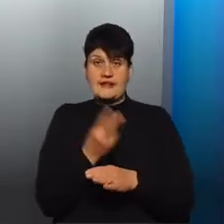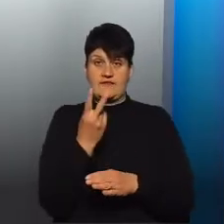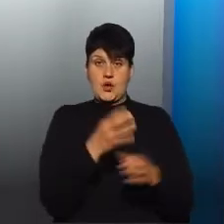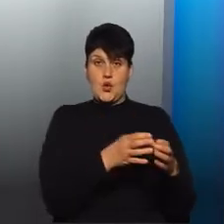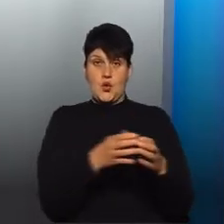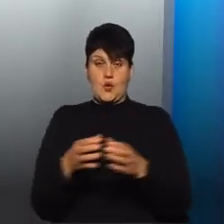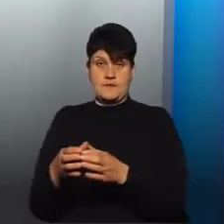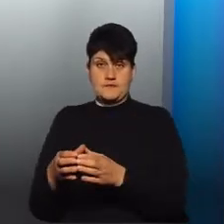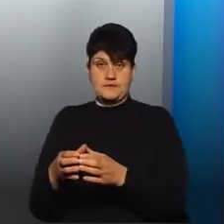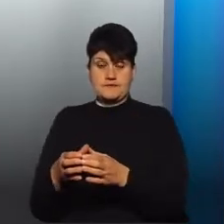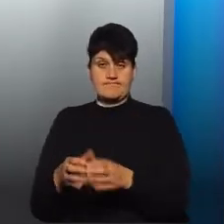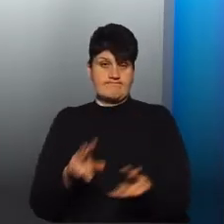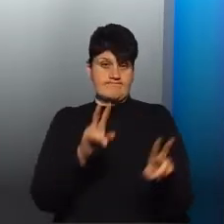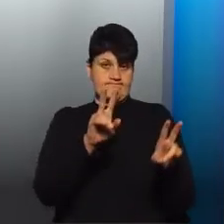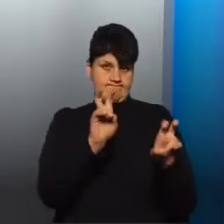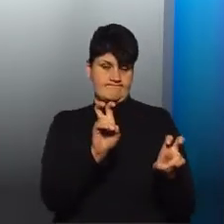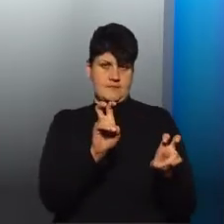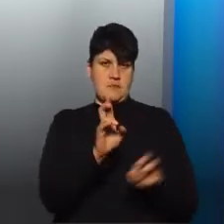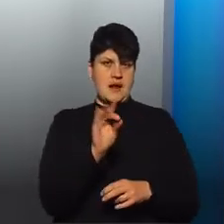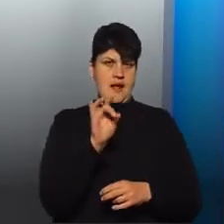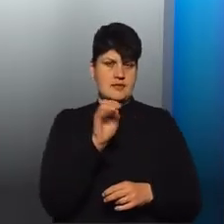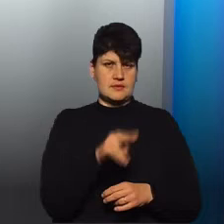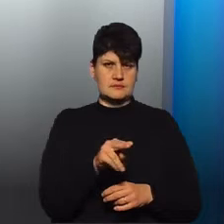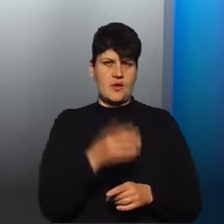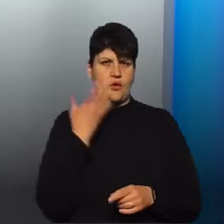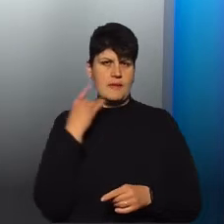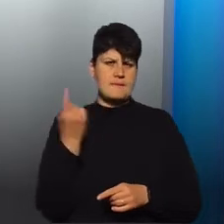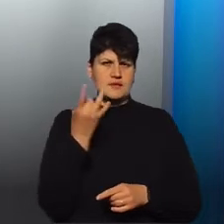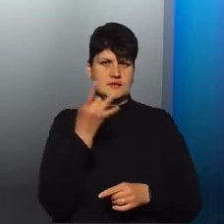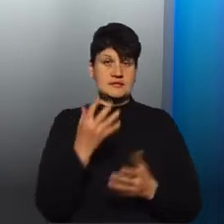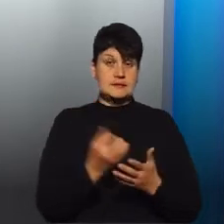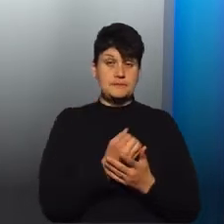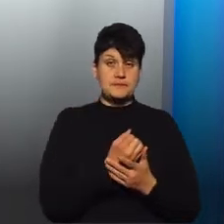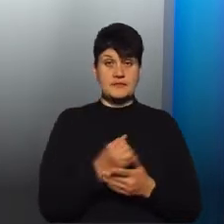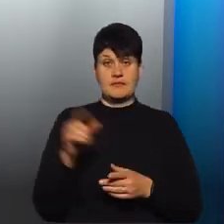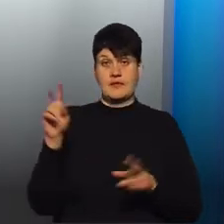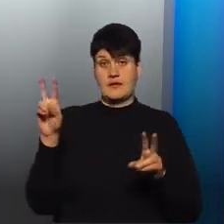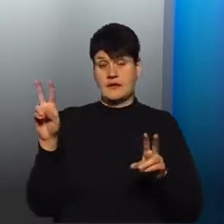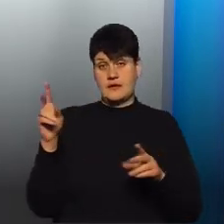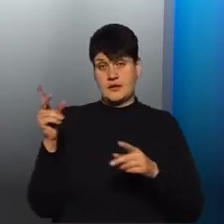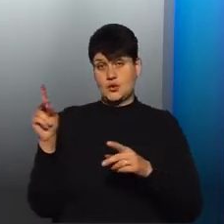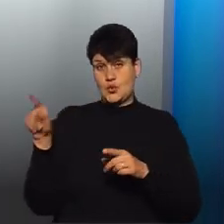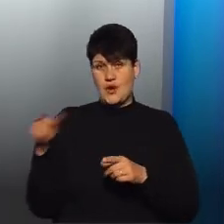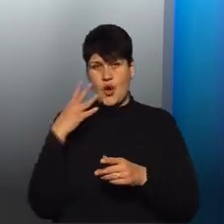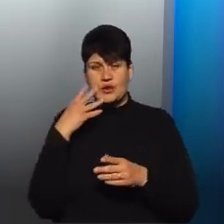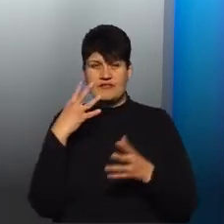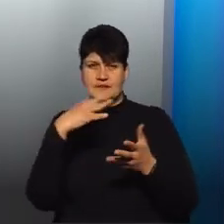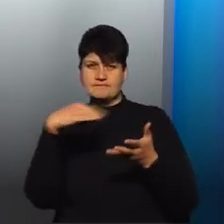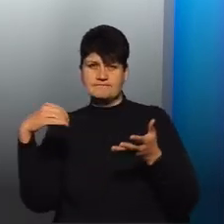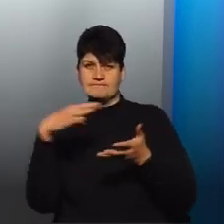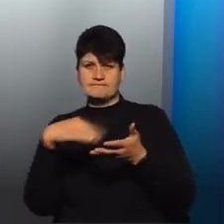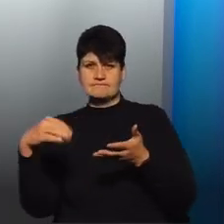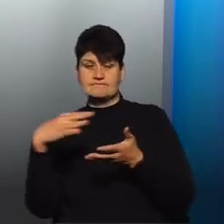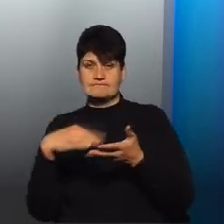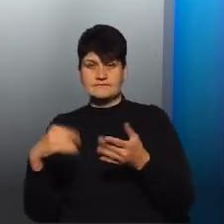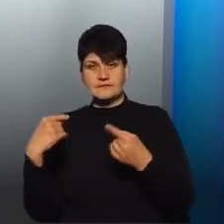брендові оригінальні препарати, тобто коли вперше їх знайшли, так, і препарати генерики, коли вже там відтворюють інші виробники певні